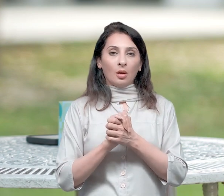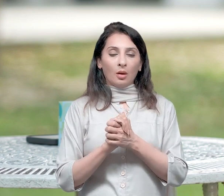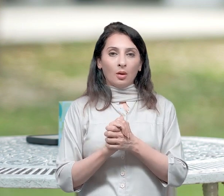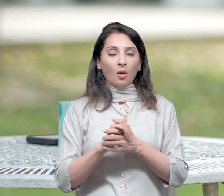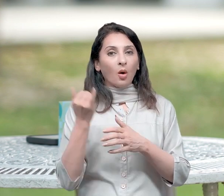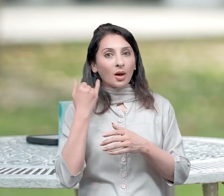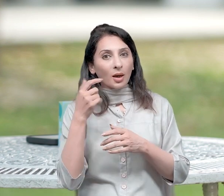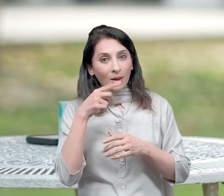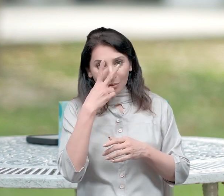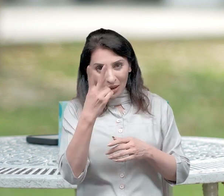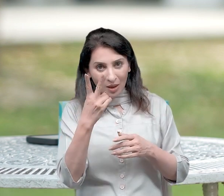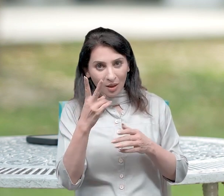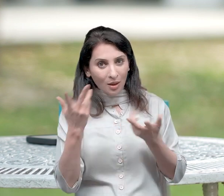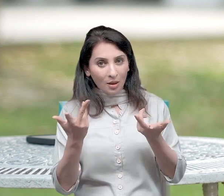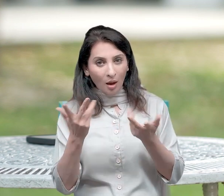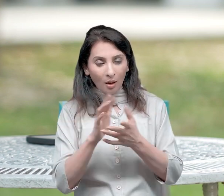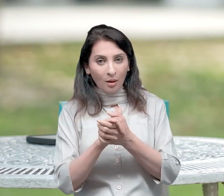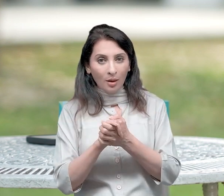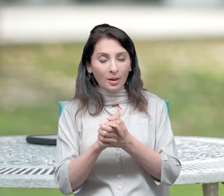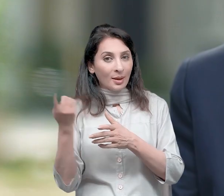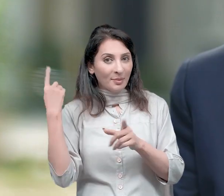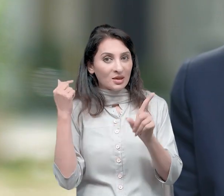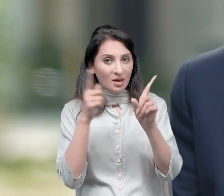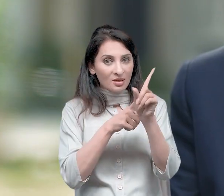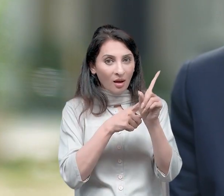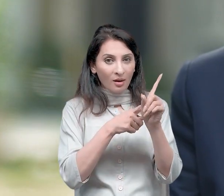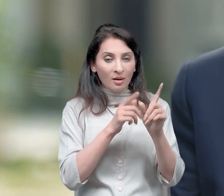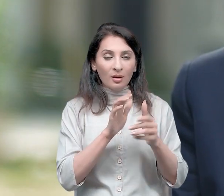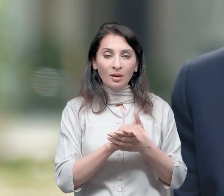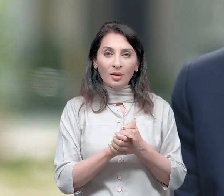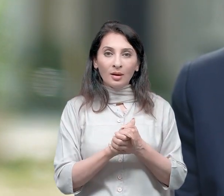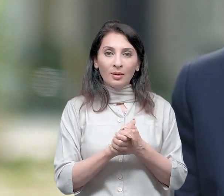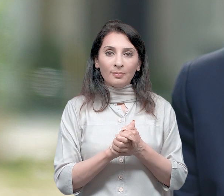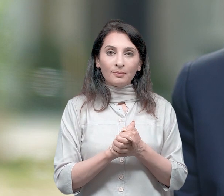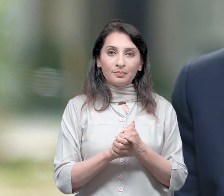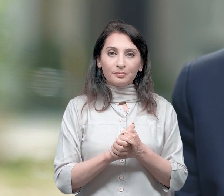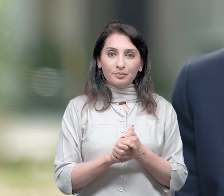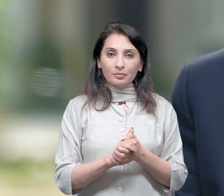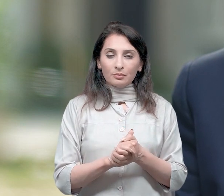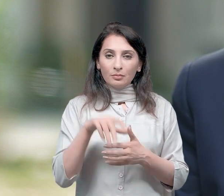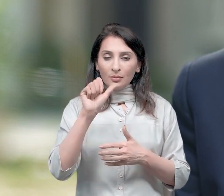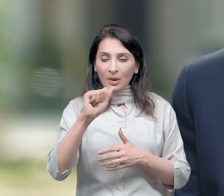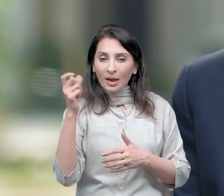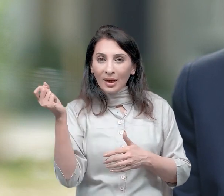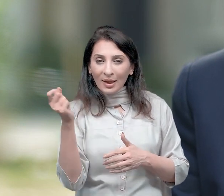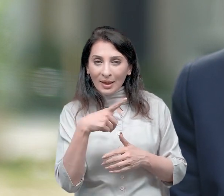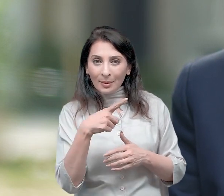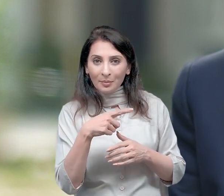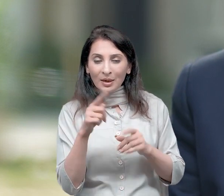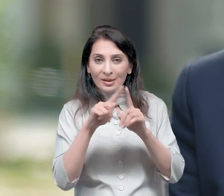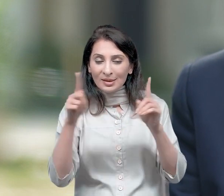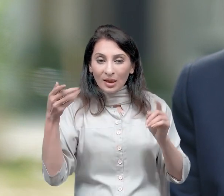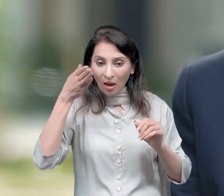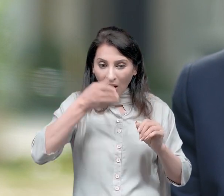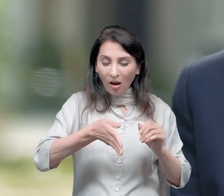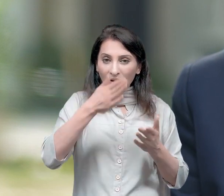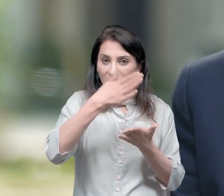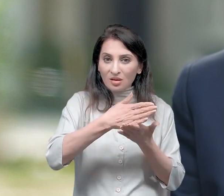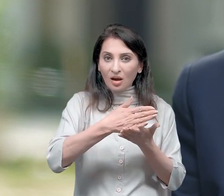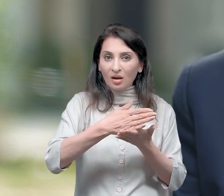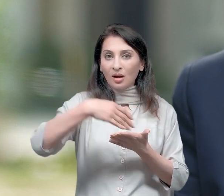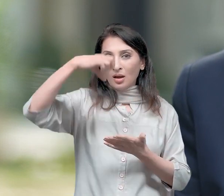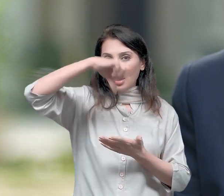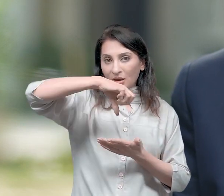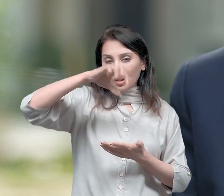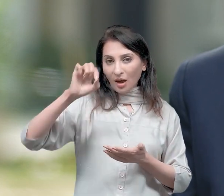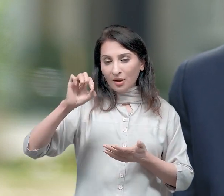خاصی تیزی سے کرنسی گر رہی ہے، اور اپریل سے لے کے آج تک کوئی تقریباً اس میں 90 روپے کی کمی آ